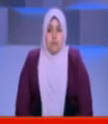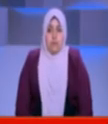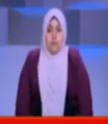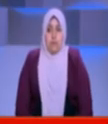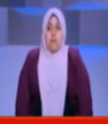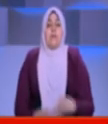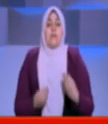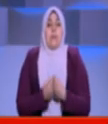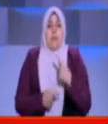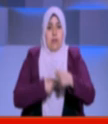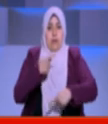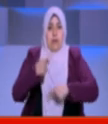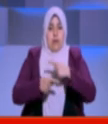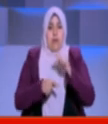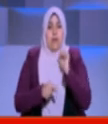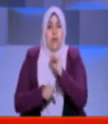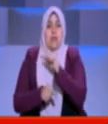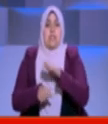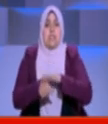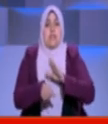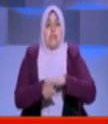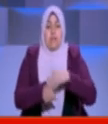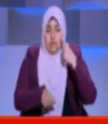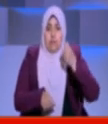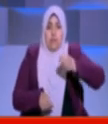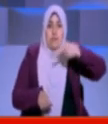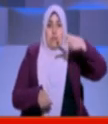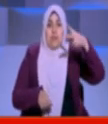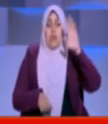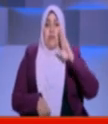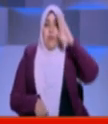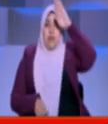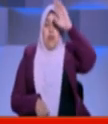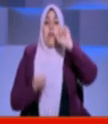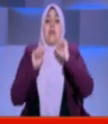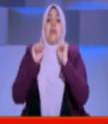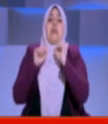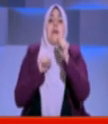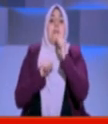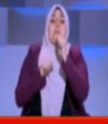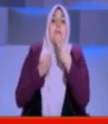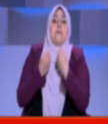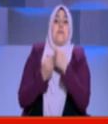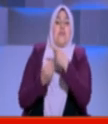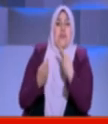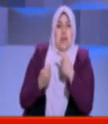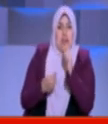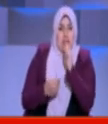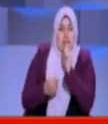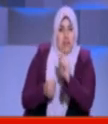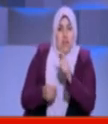تابعنا إذن مع حضراتكم هذا التكليف الصادر عن الرئيس العراقي برهم صالح، التكليف الذي صادر من الرئيس العراقي